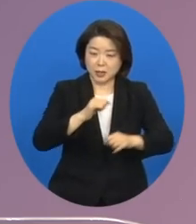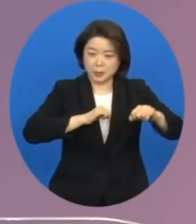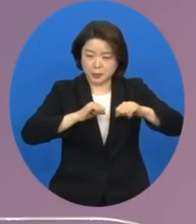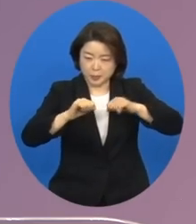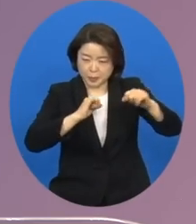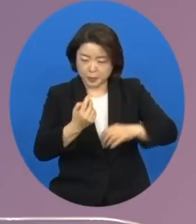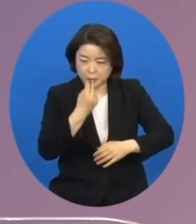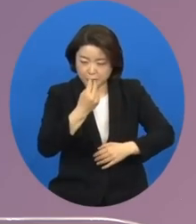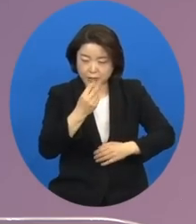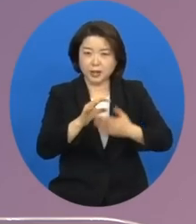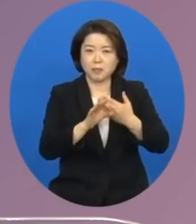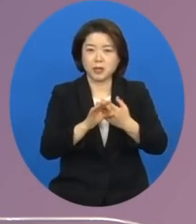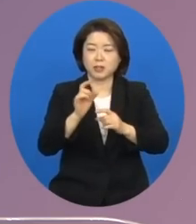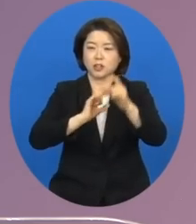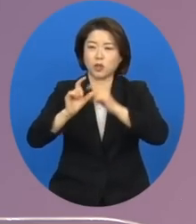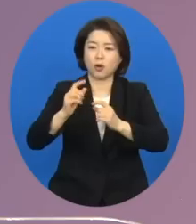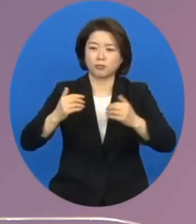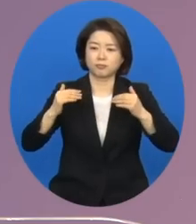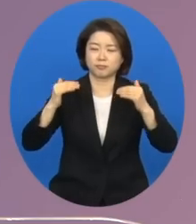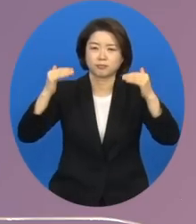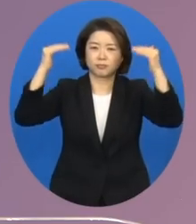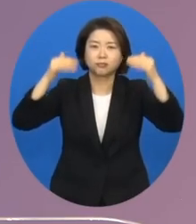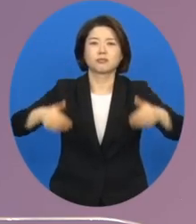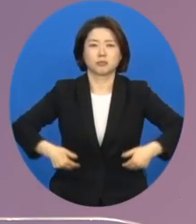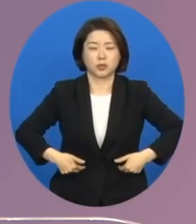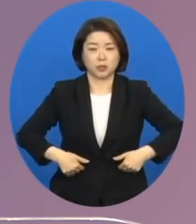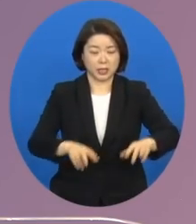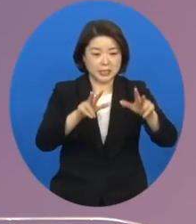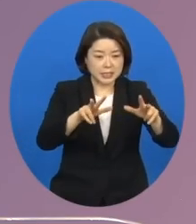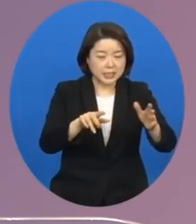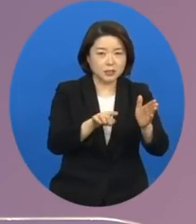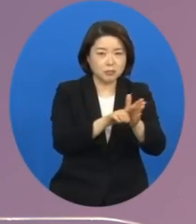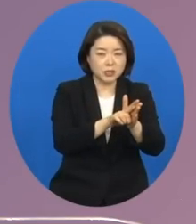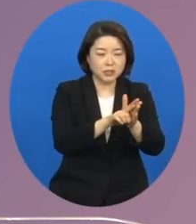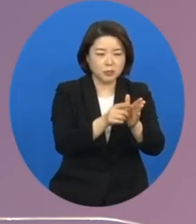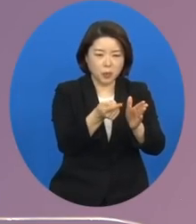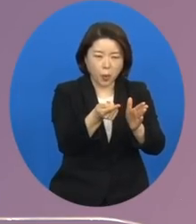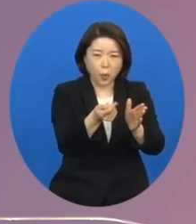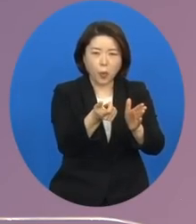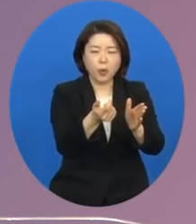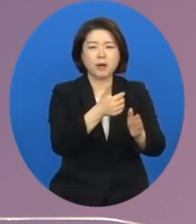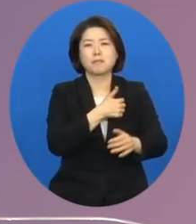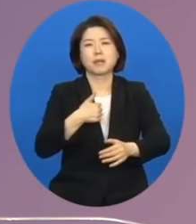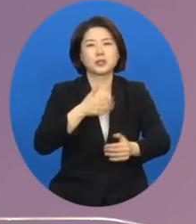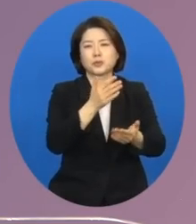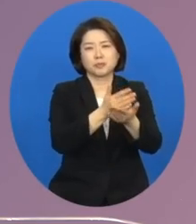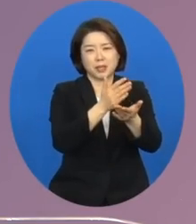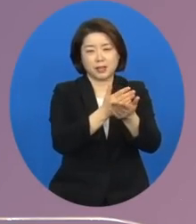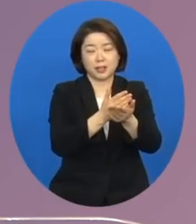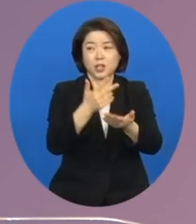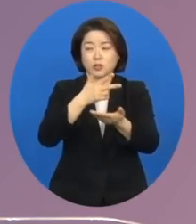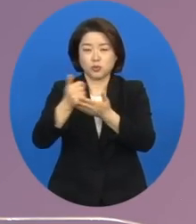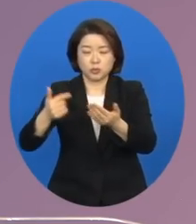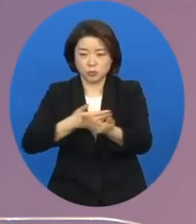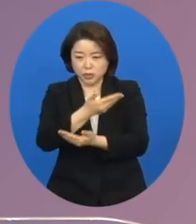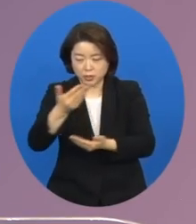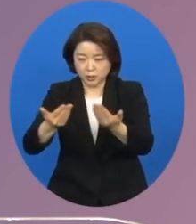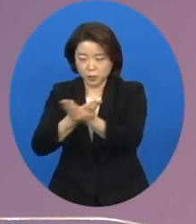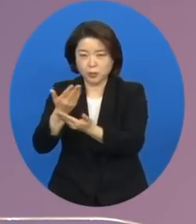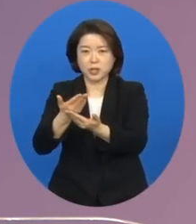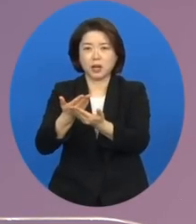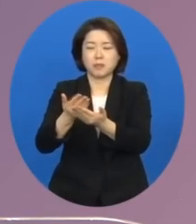커 나가야 하는 것입니다 여러분 지금의 믿음에 만족하지 마세요 주님은 우리와 교제하시며 우리를